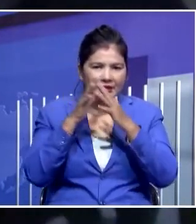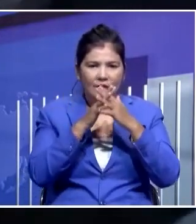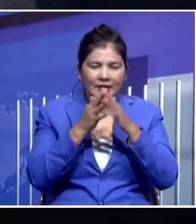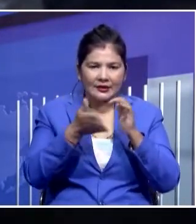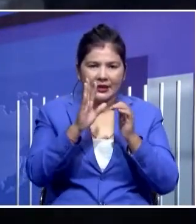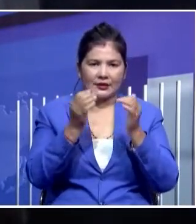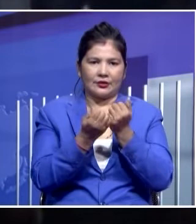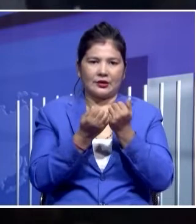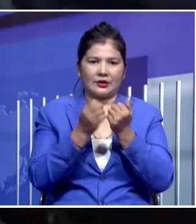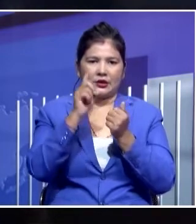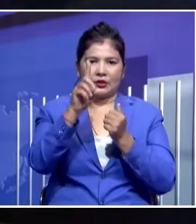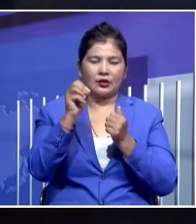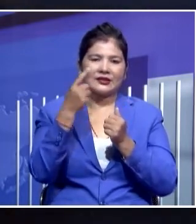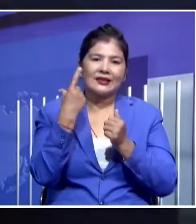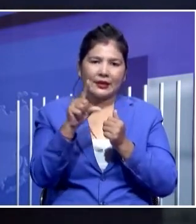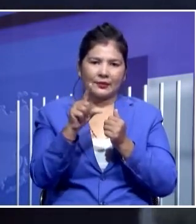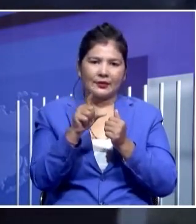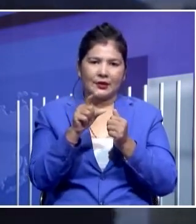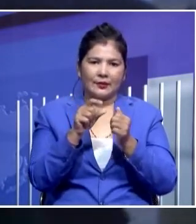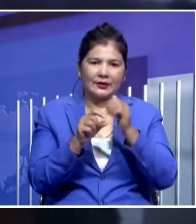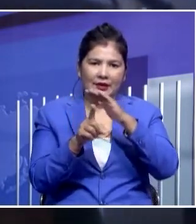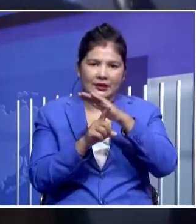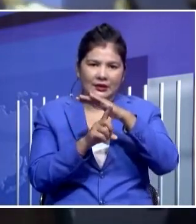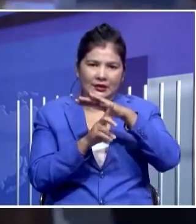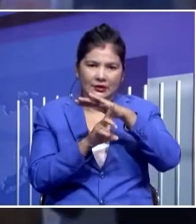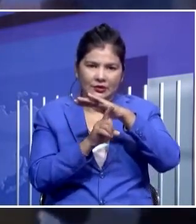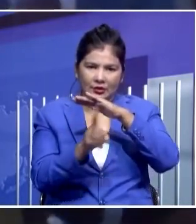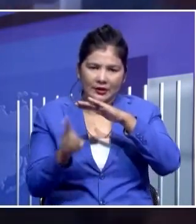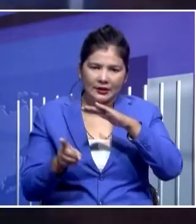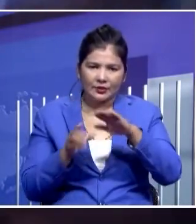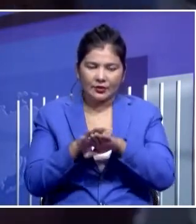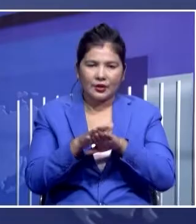लेबनानमा 10,00,000 भन्दा धेरै सिरियाली शरणार्थी रहेको अनुमान छ।